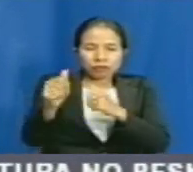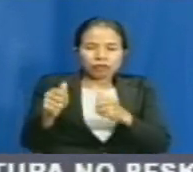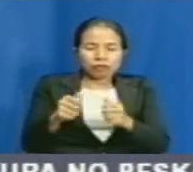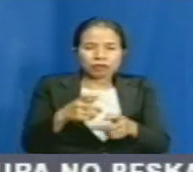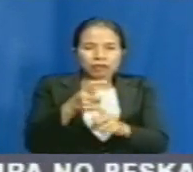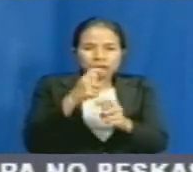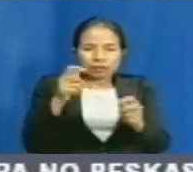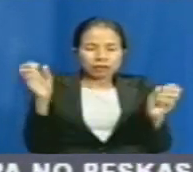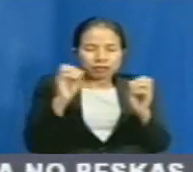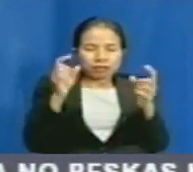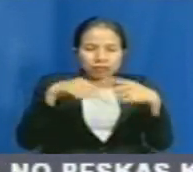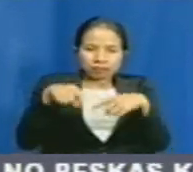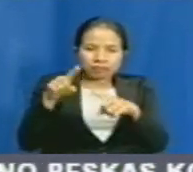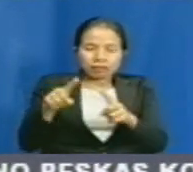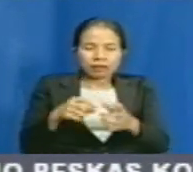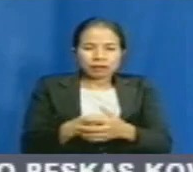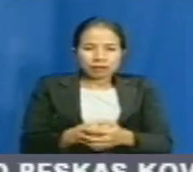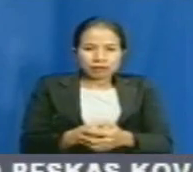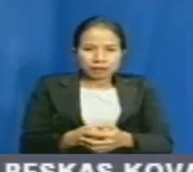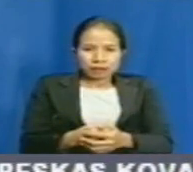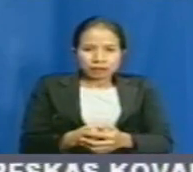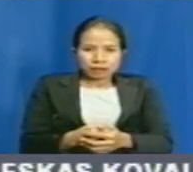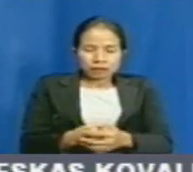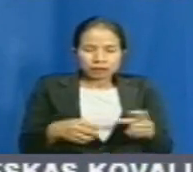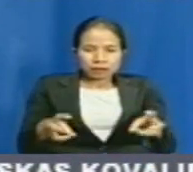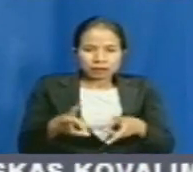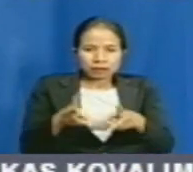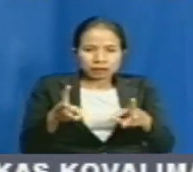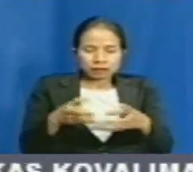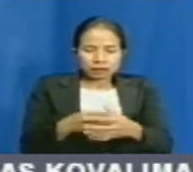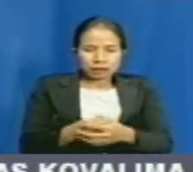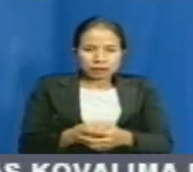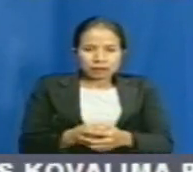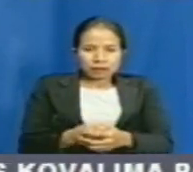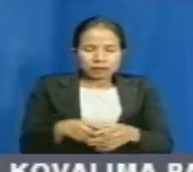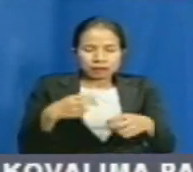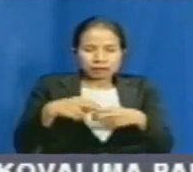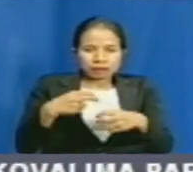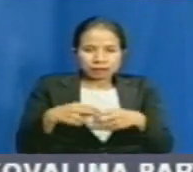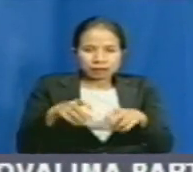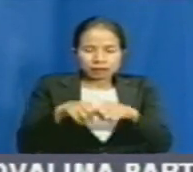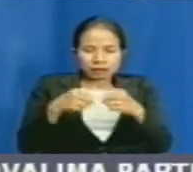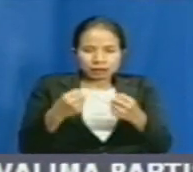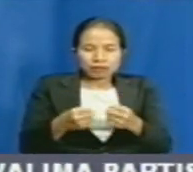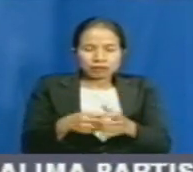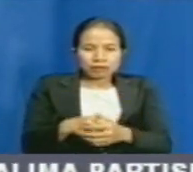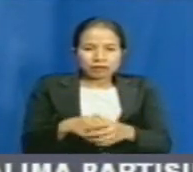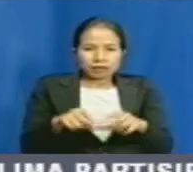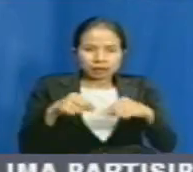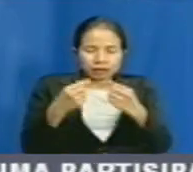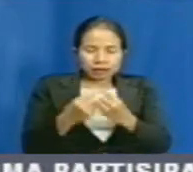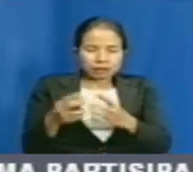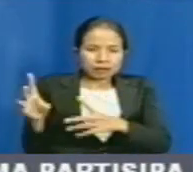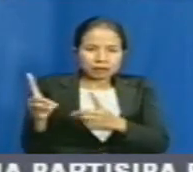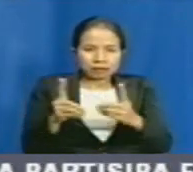Tahun kemarin serpen saya. Tempat tu si be strada mak be strada. Nih hele bal sefi ekipa implementasi proyek tu mak